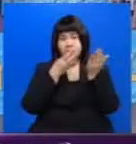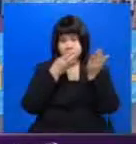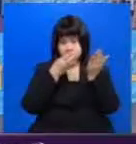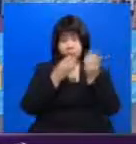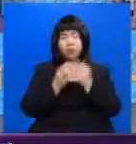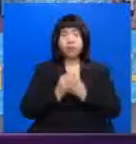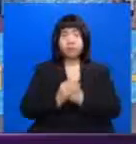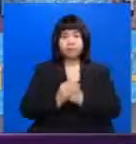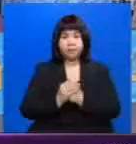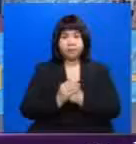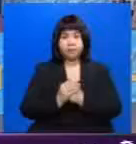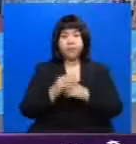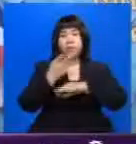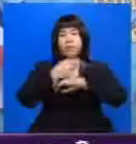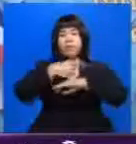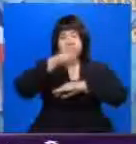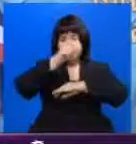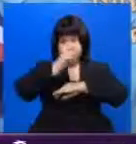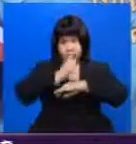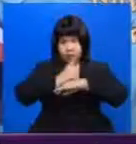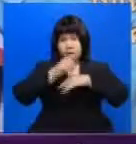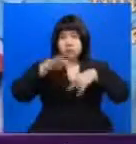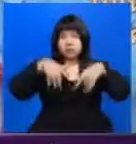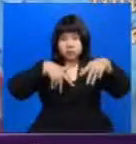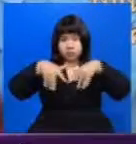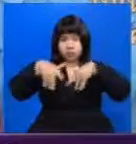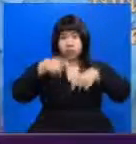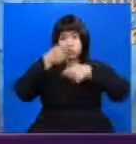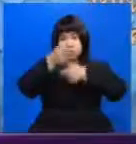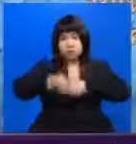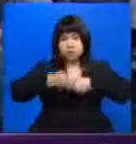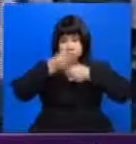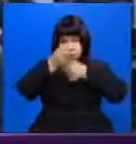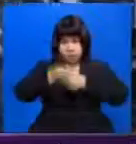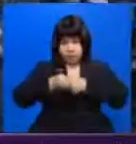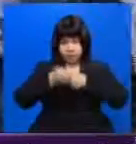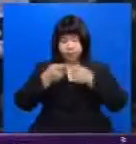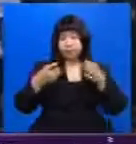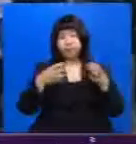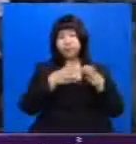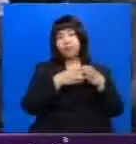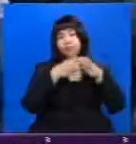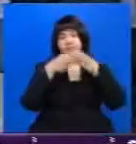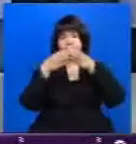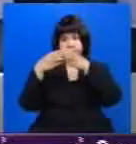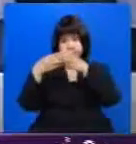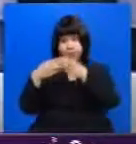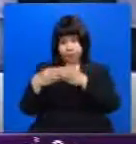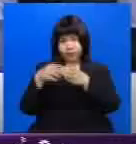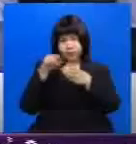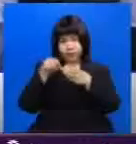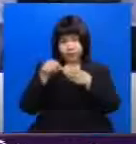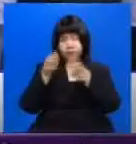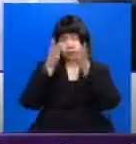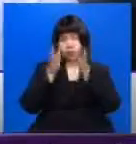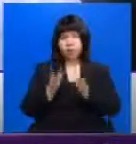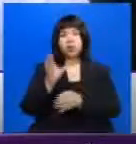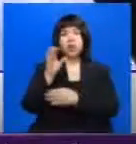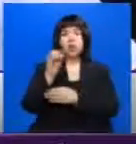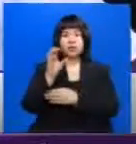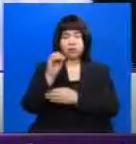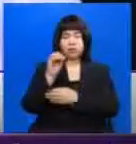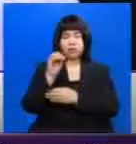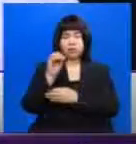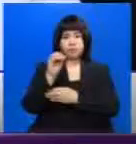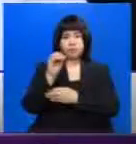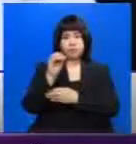พงศ์ภัทรคนงามประธานเครือข่ายพสกนิกรชาวนาไทยนำกลุ่มเครือข่ายพสกนิกรชาวนาไทยกว่า50คนเดิน